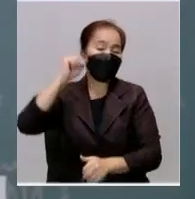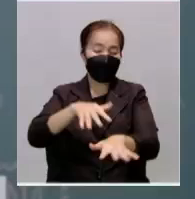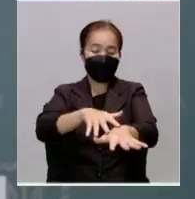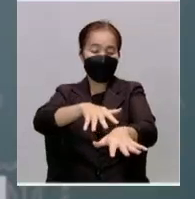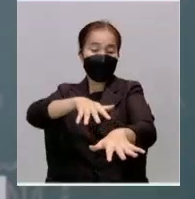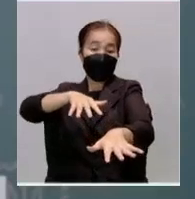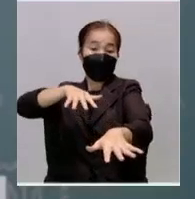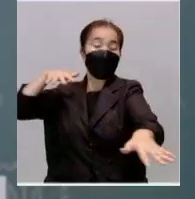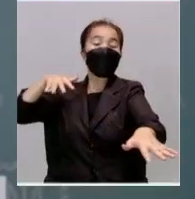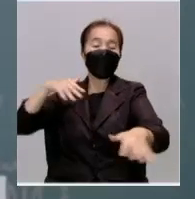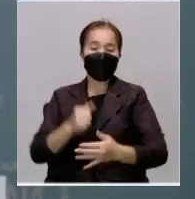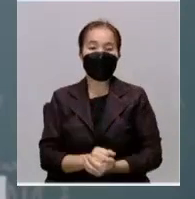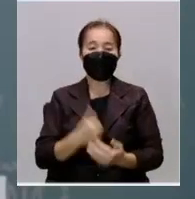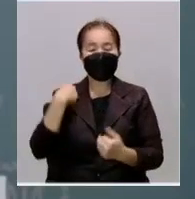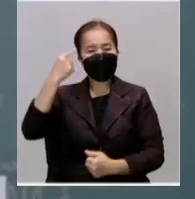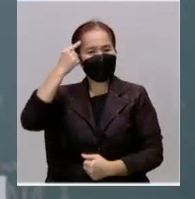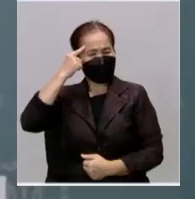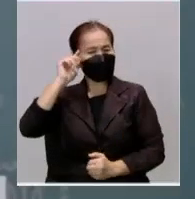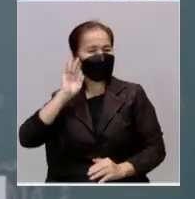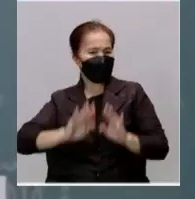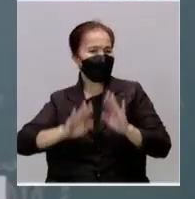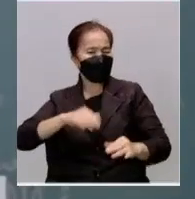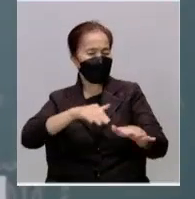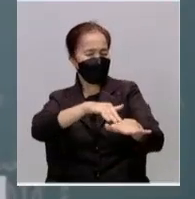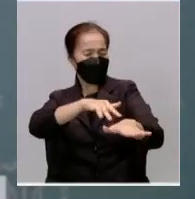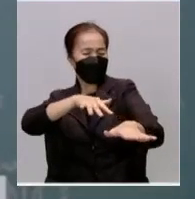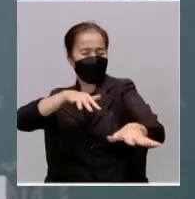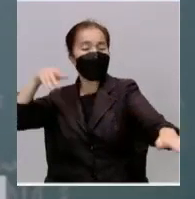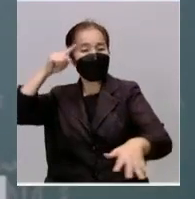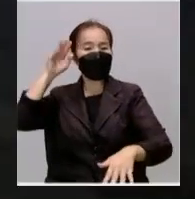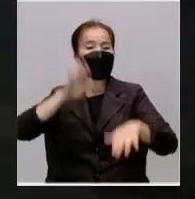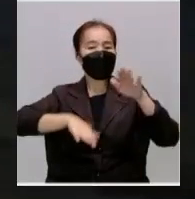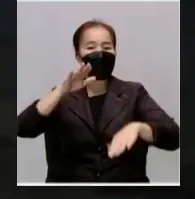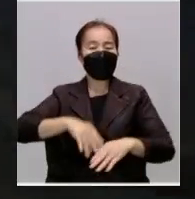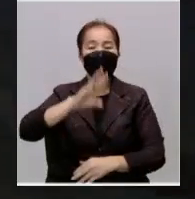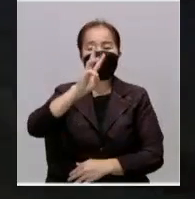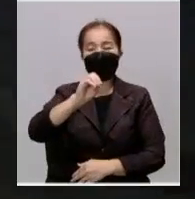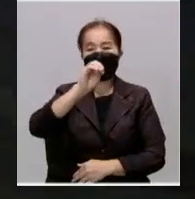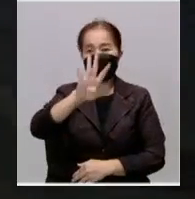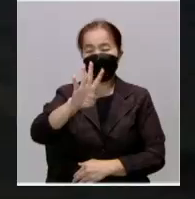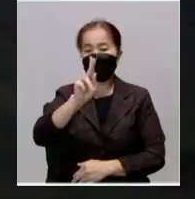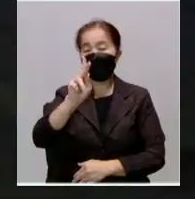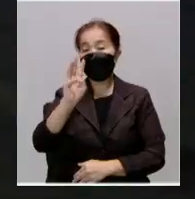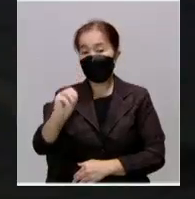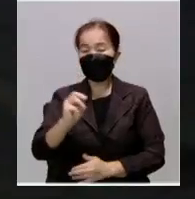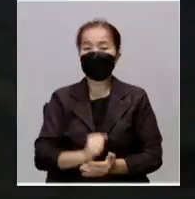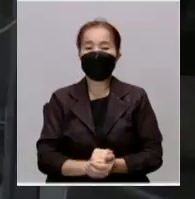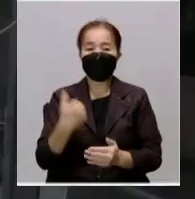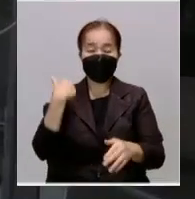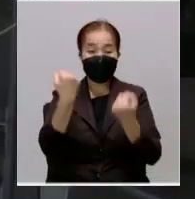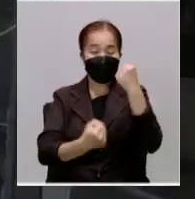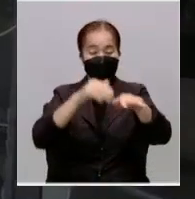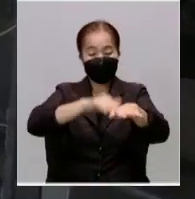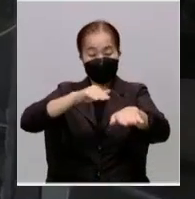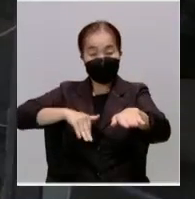วสุดลูกหูลูกตานะครับประเมินว่าน่าจะมีความยาวของขบวนรถเนี่ยประมาณ64กิโลเมตรโดยขบวนรถประกอบไปด้ว